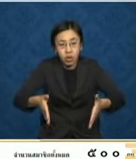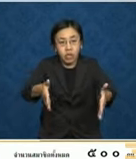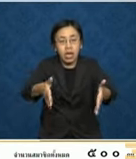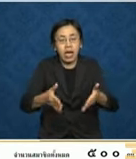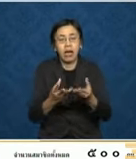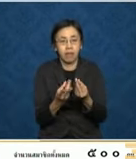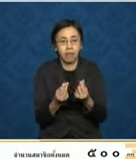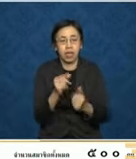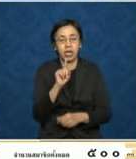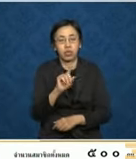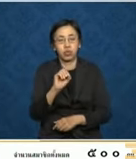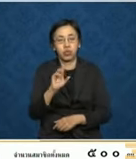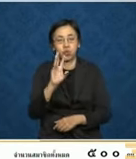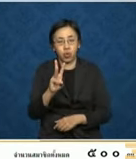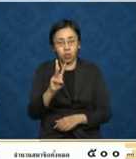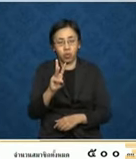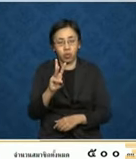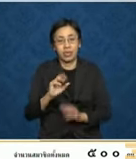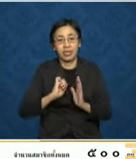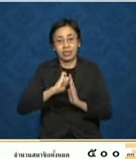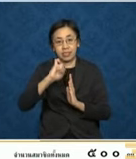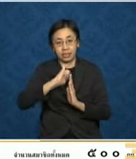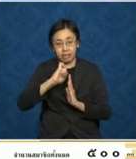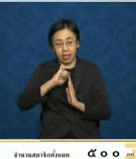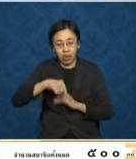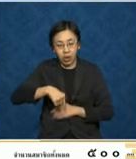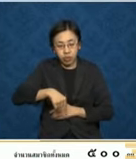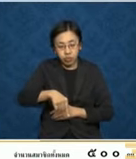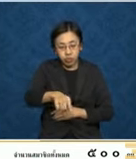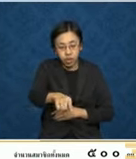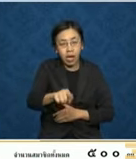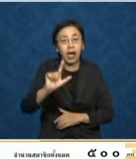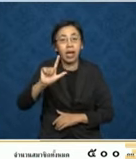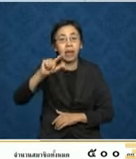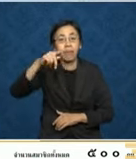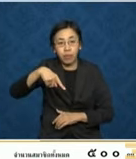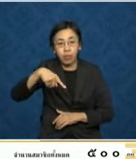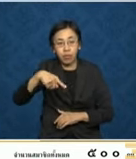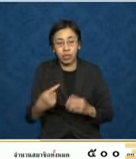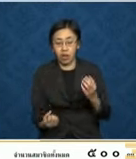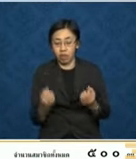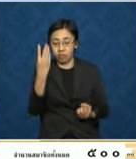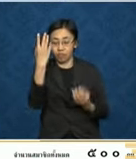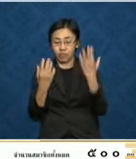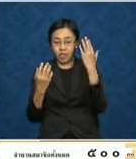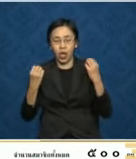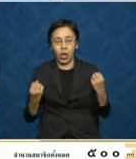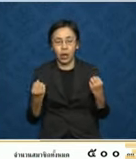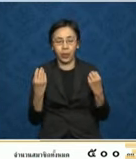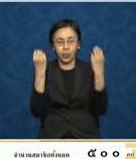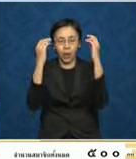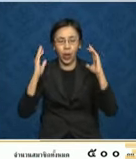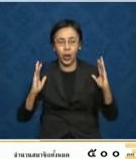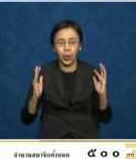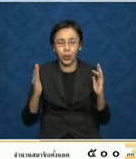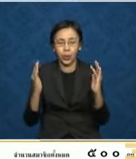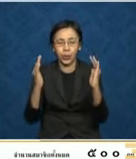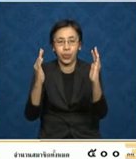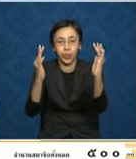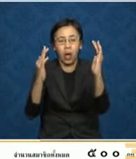ลข106เชื่อมระหว่างจังหวัดเชียงใหม่แล้วก็จังหวัดลำพูน2ข้างทางของถนนค่ะจะมีต้นยางนานะคะ